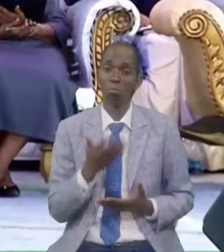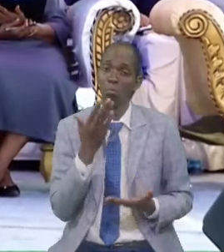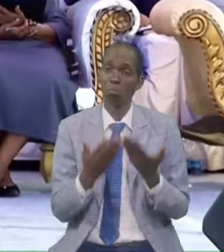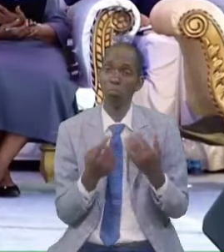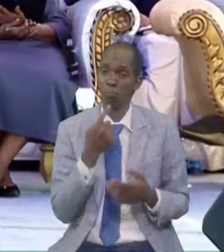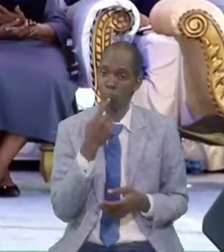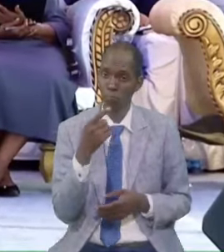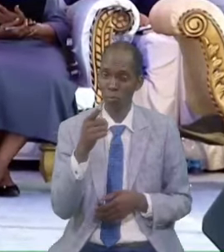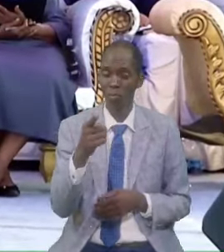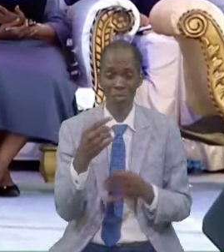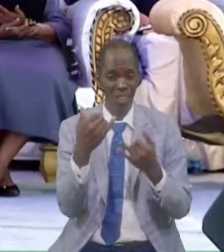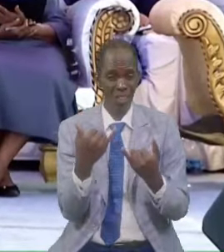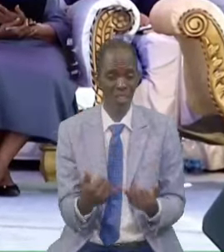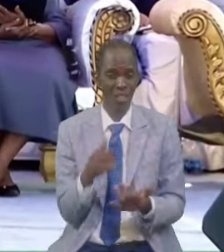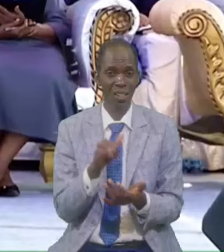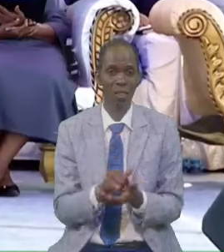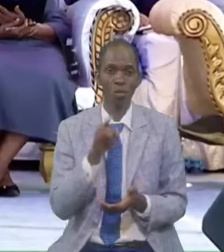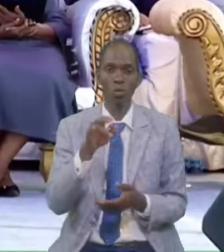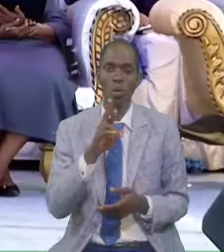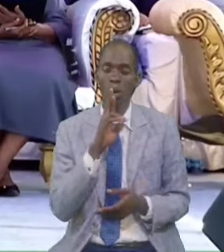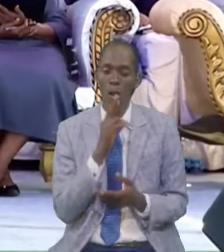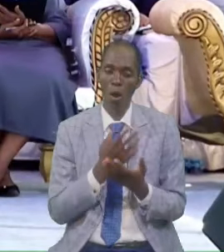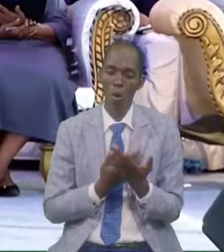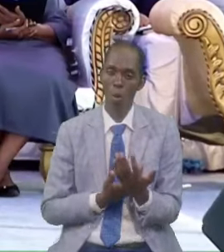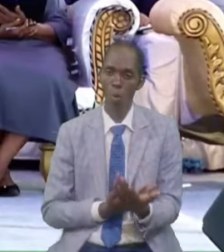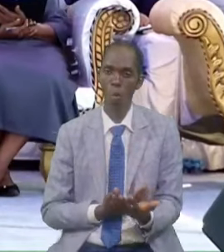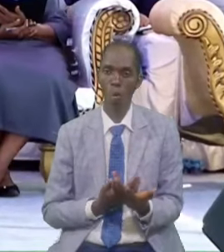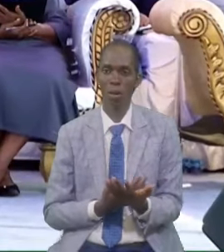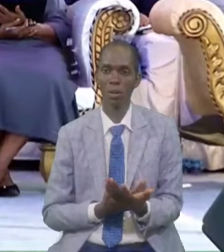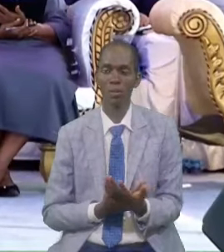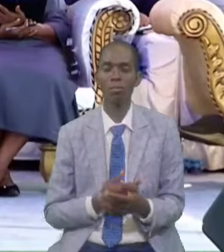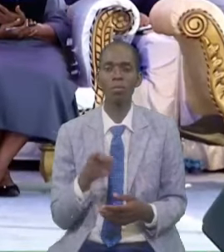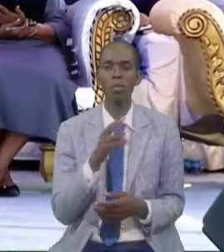waiting period, వారు చెప్పొచ్చు, ఈ వేచి ఉన్న సమయంలో, you're waiting for marriage, మీరు